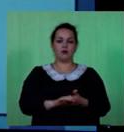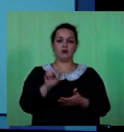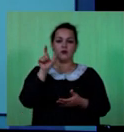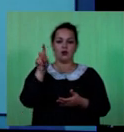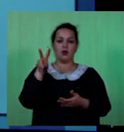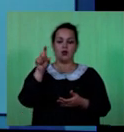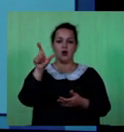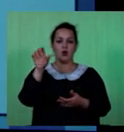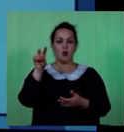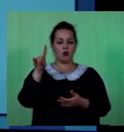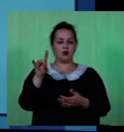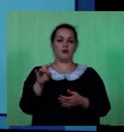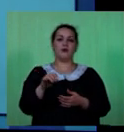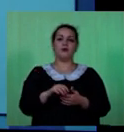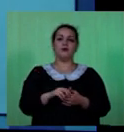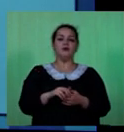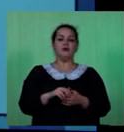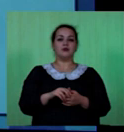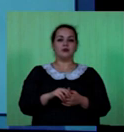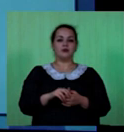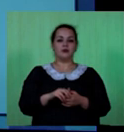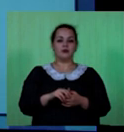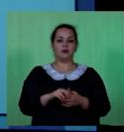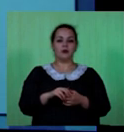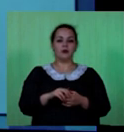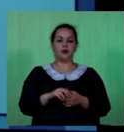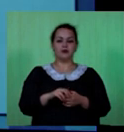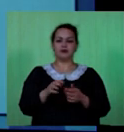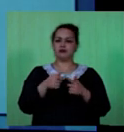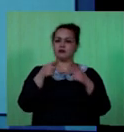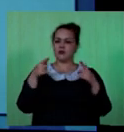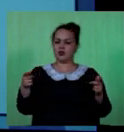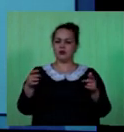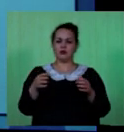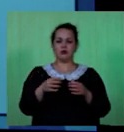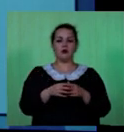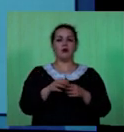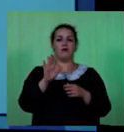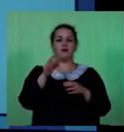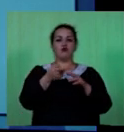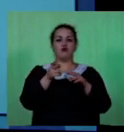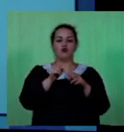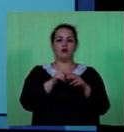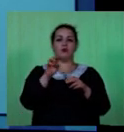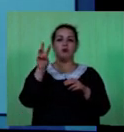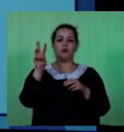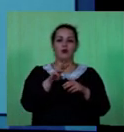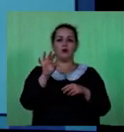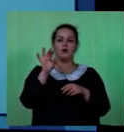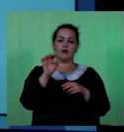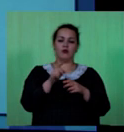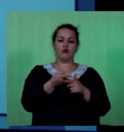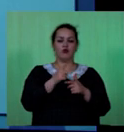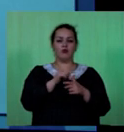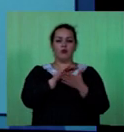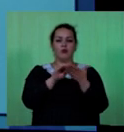Глаголы несовершенного вида обозначают длительное, совершающее в данный момент или повторяющее